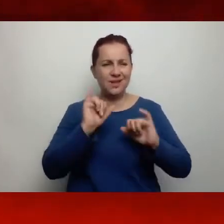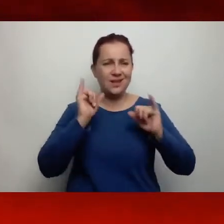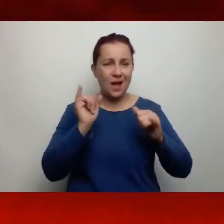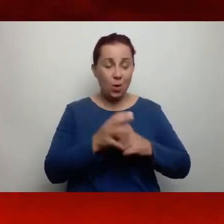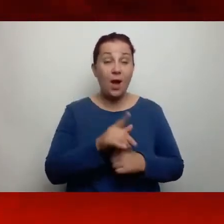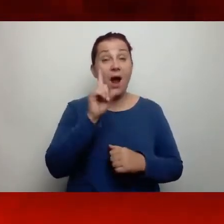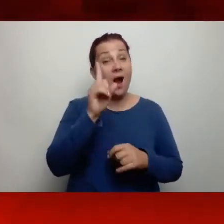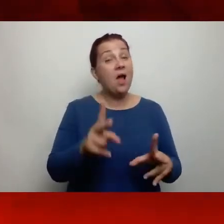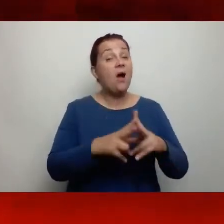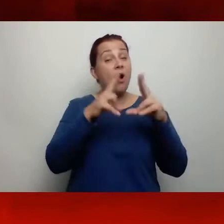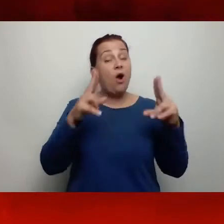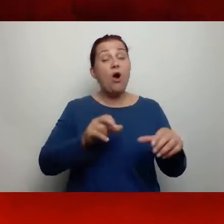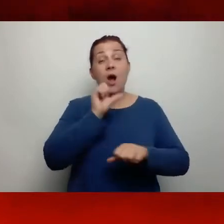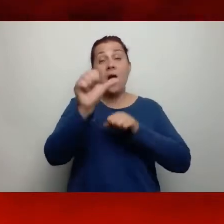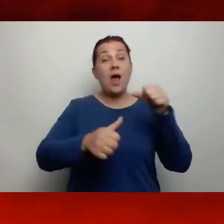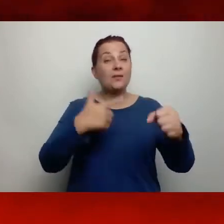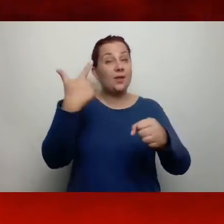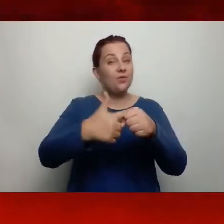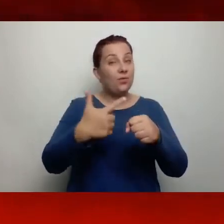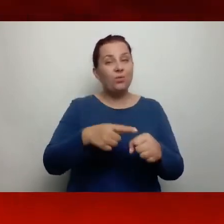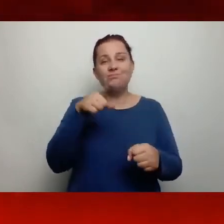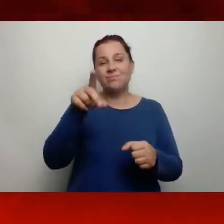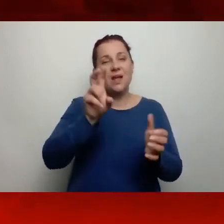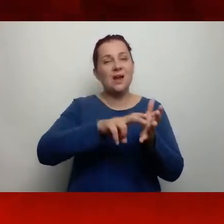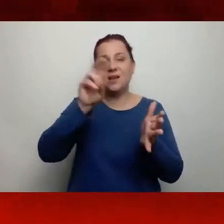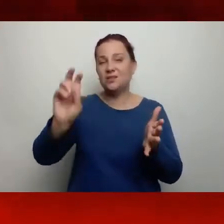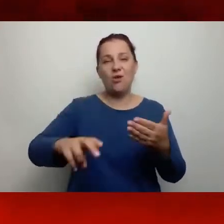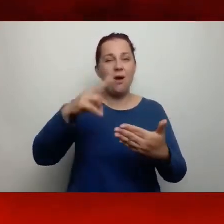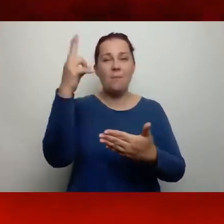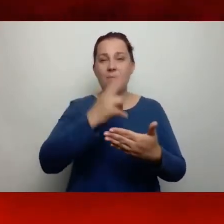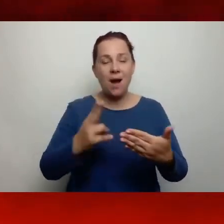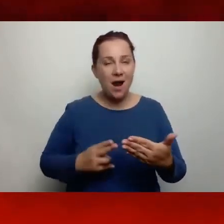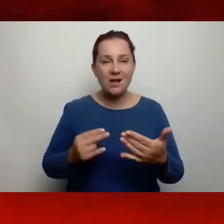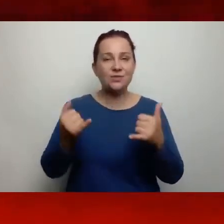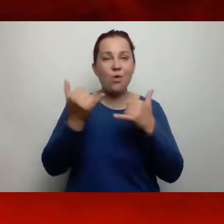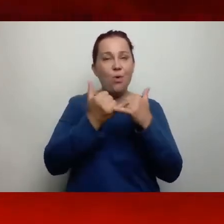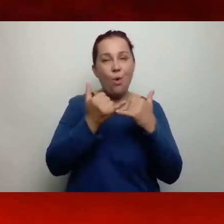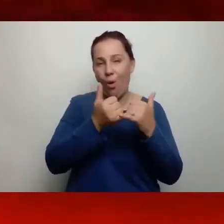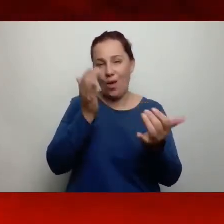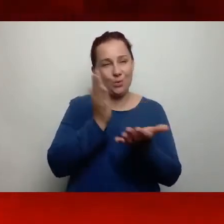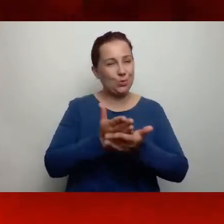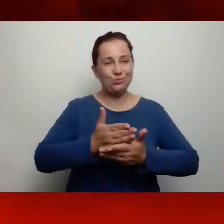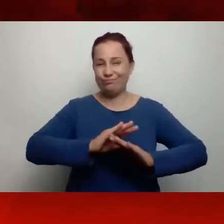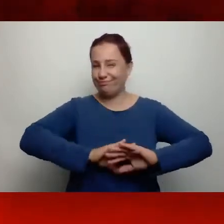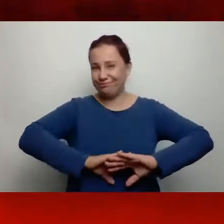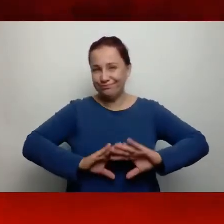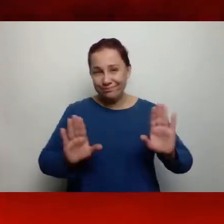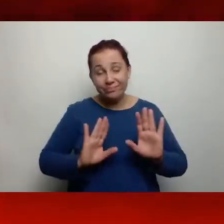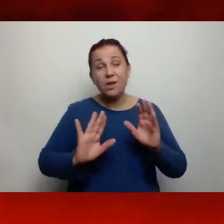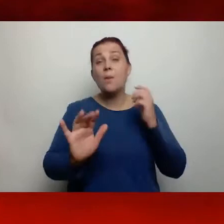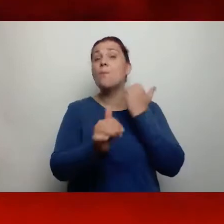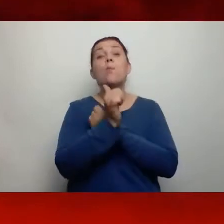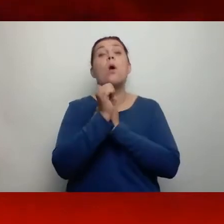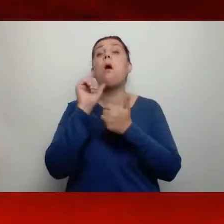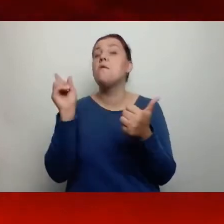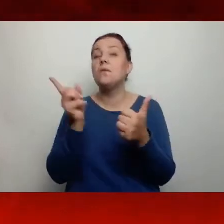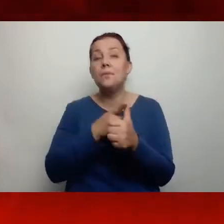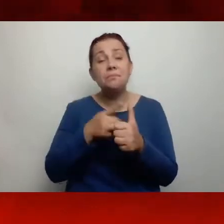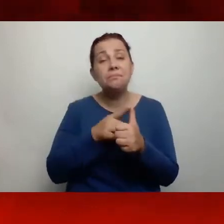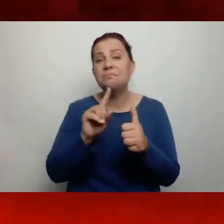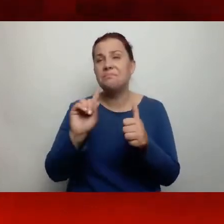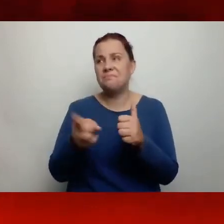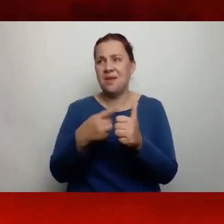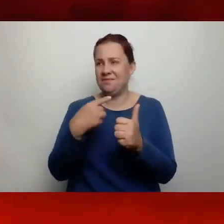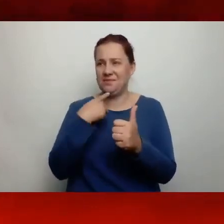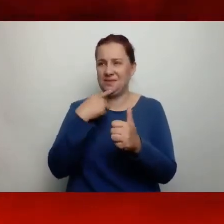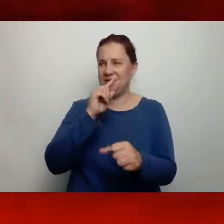latach 20. już zrezygnował z malarstwa olejnego. Po pierwsze dlatego, że doszedł do wniosku, że nie ma talentu